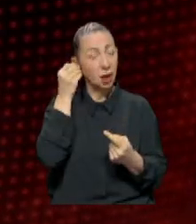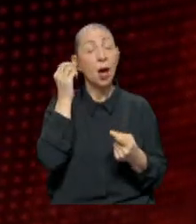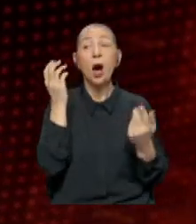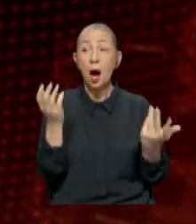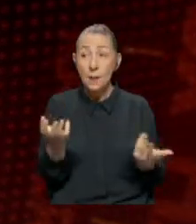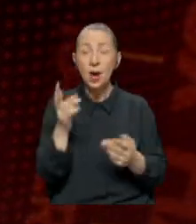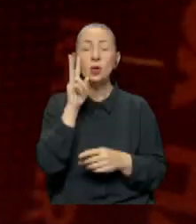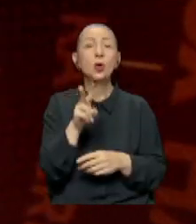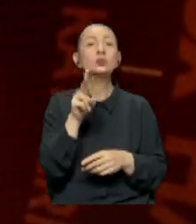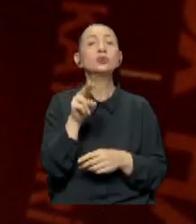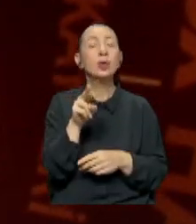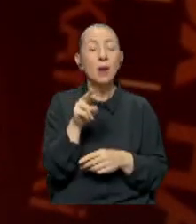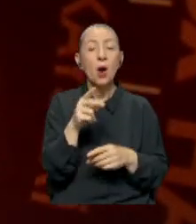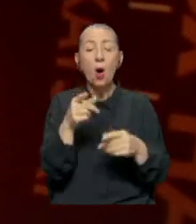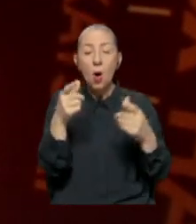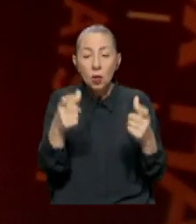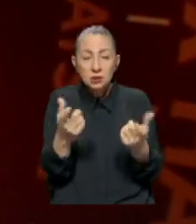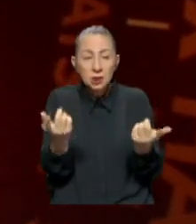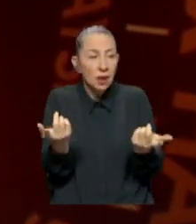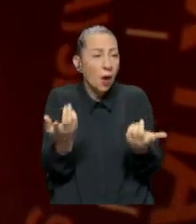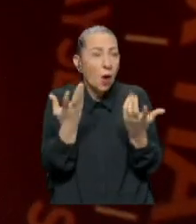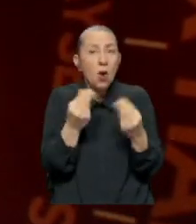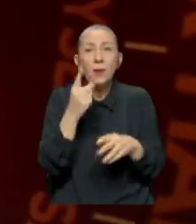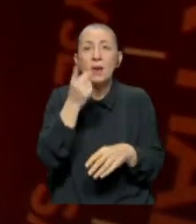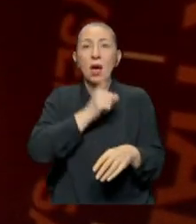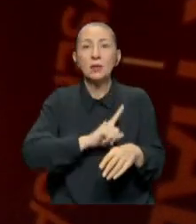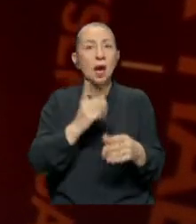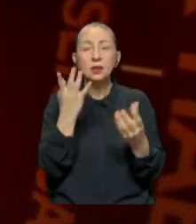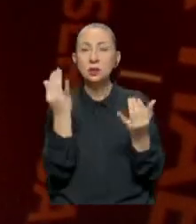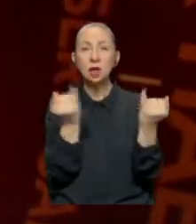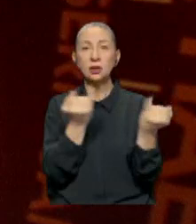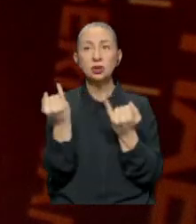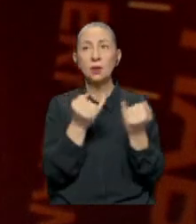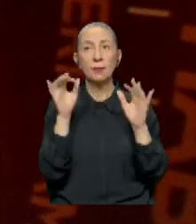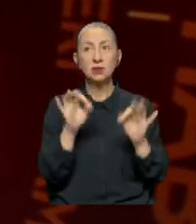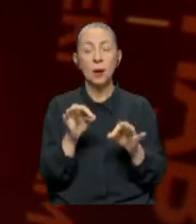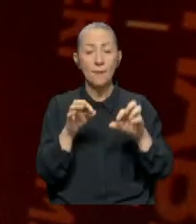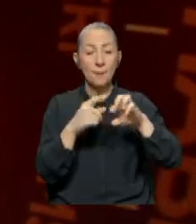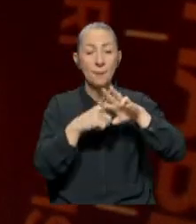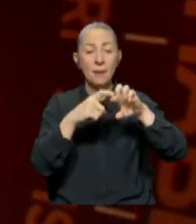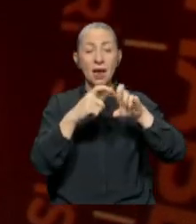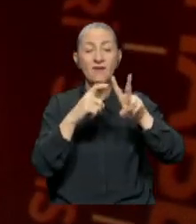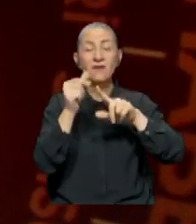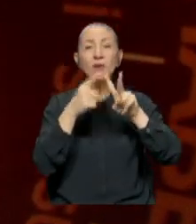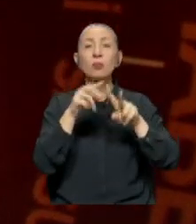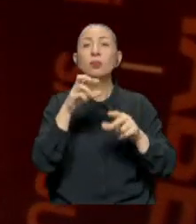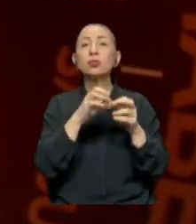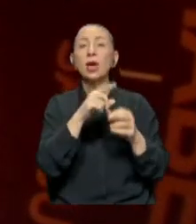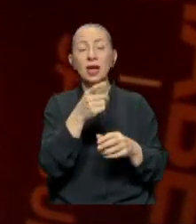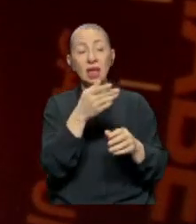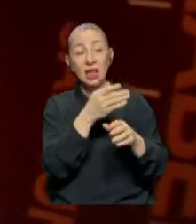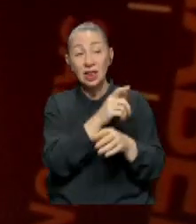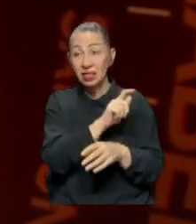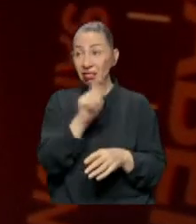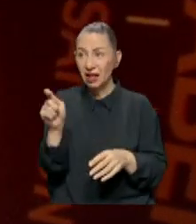Ama gördüğünüz gibi ortada daha olmayan adaylar üzerinden tartışma yapılıyor. Pervin Buldan'ın gerçekleşmesi zor